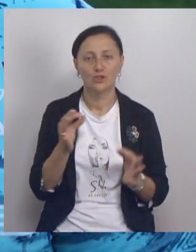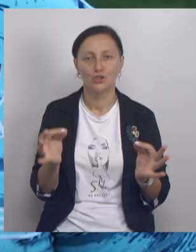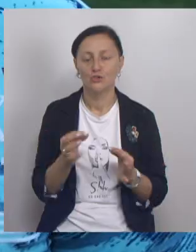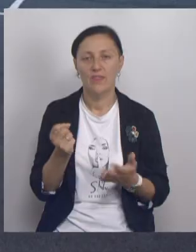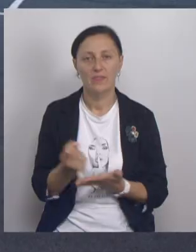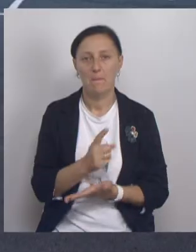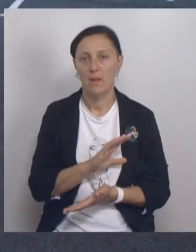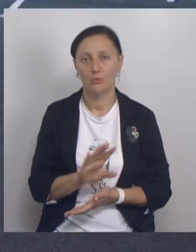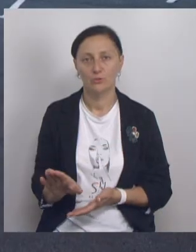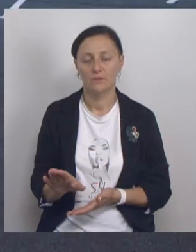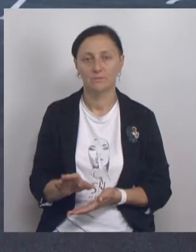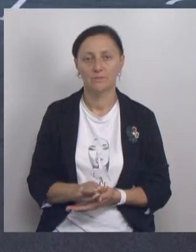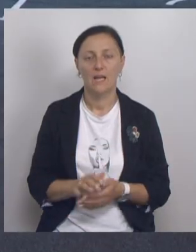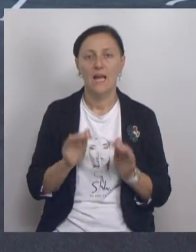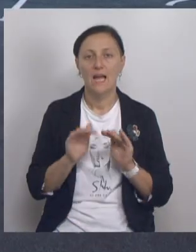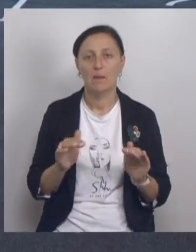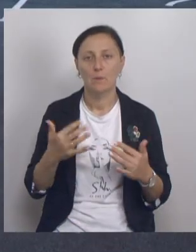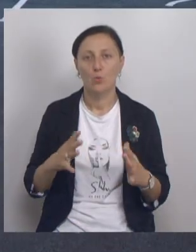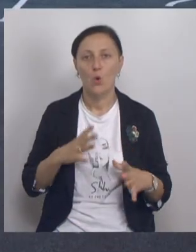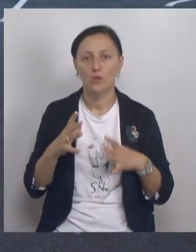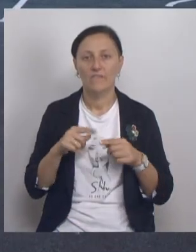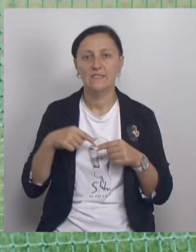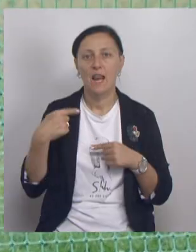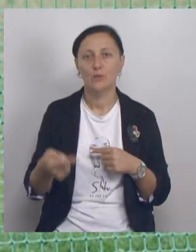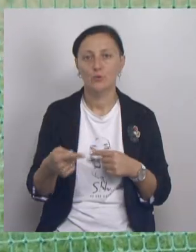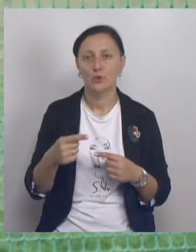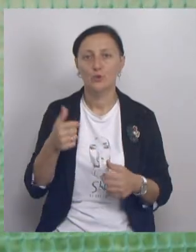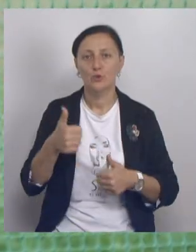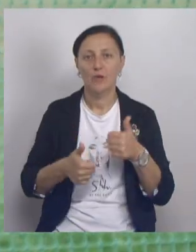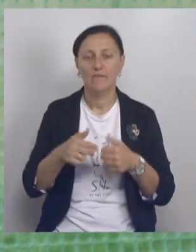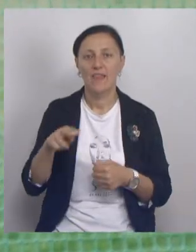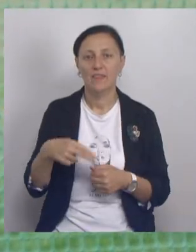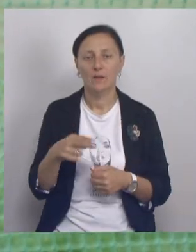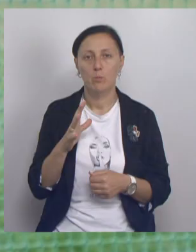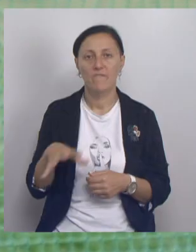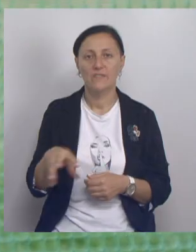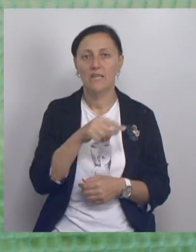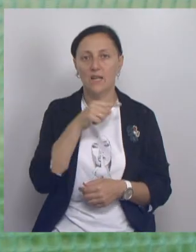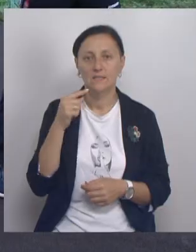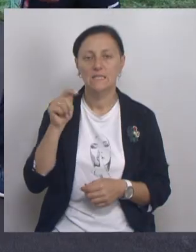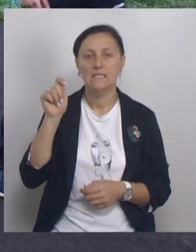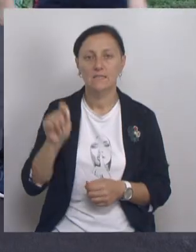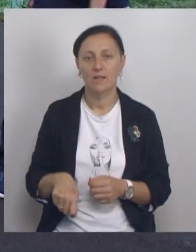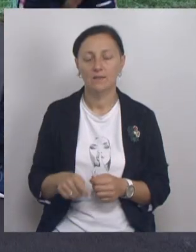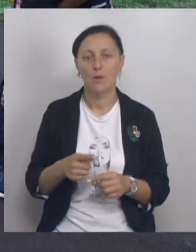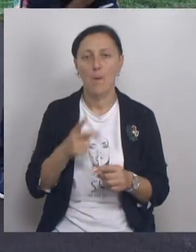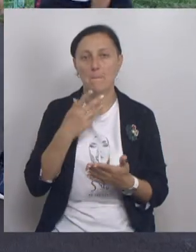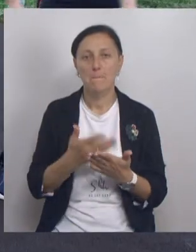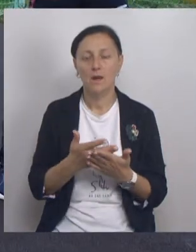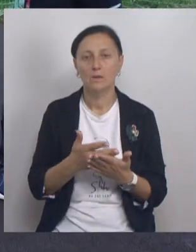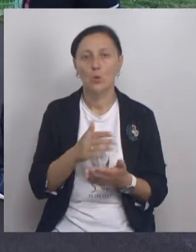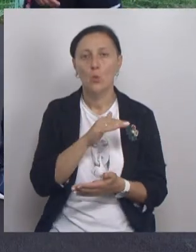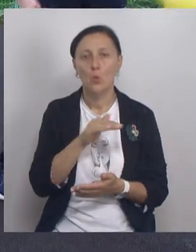получится ни у кого. Ребята уже готовятся к следующим соревнованиям. В декабре их ждут всероссийские старты, которые покажут уровень